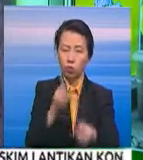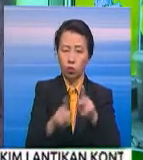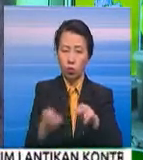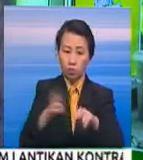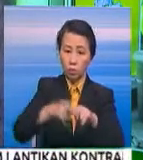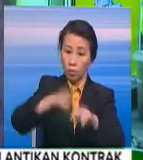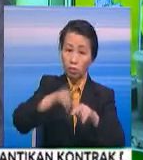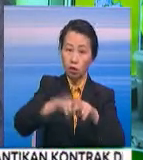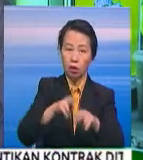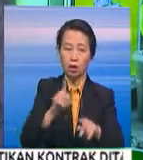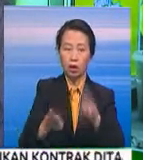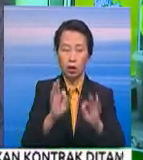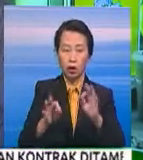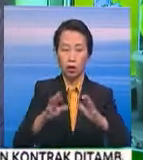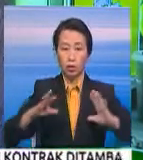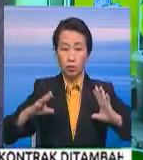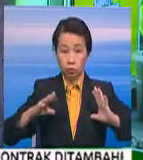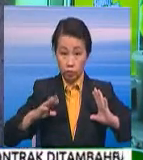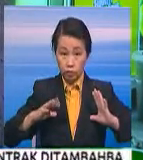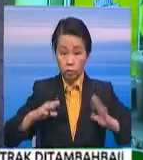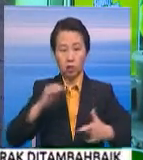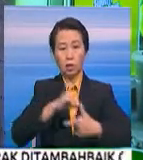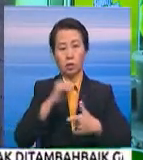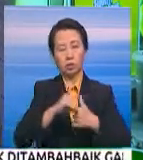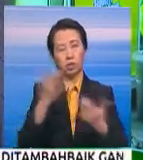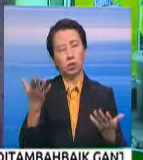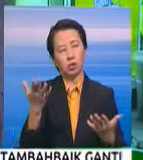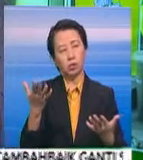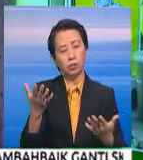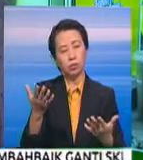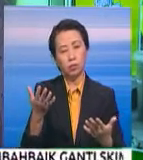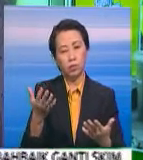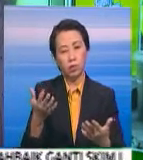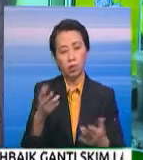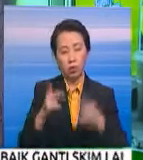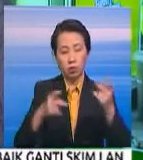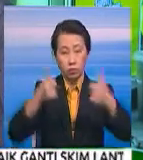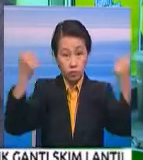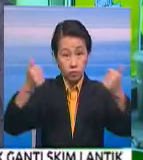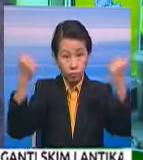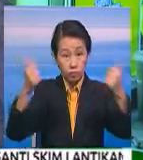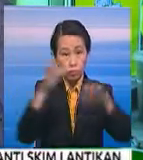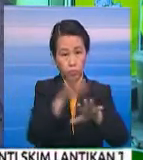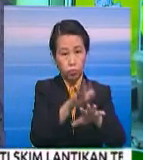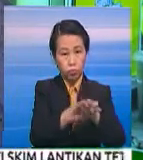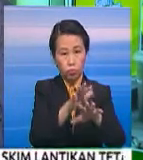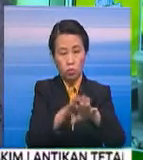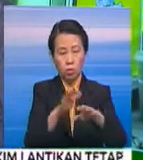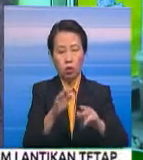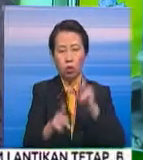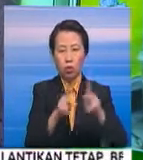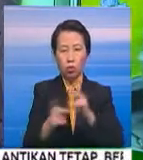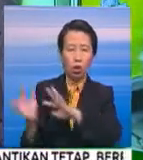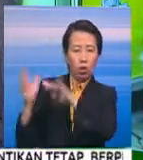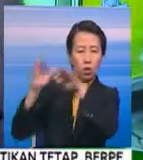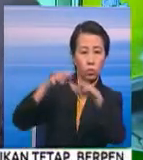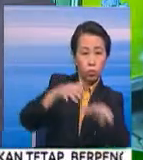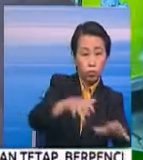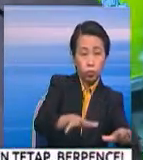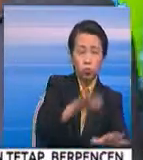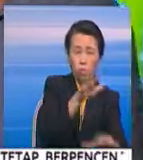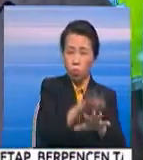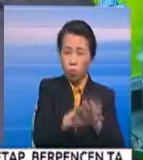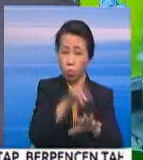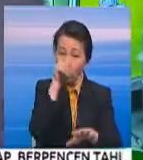hari musim-musim cuti ataupun musim-musim keramaian, dia meningkat begitu